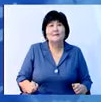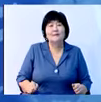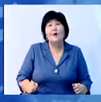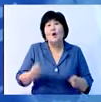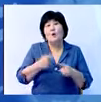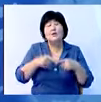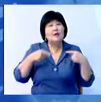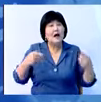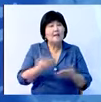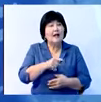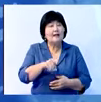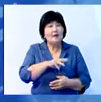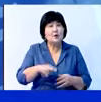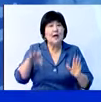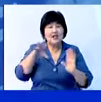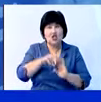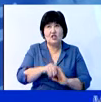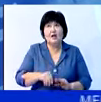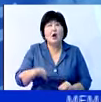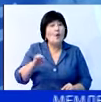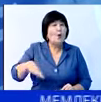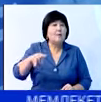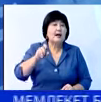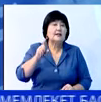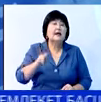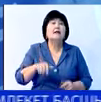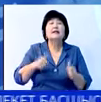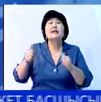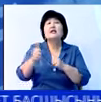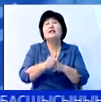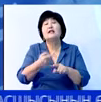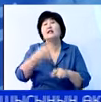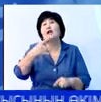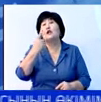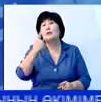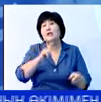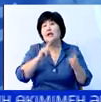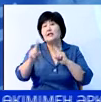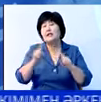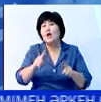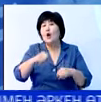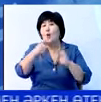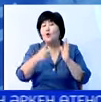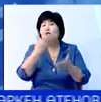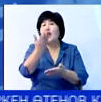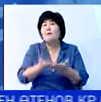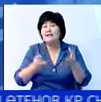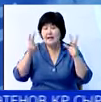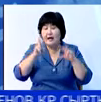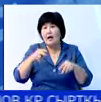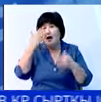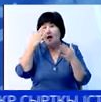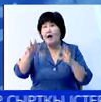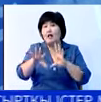Осы және өзге де ақпараттар алдағы минуттар еншісінде. Облыстық мәслихаттың кезектен тыс 41-ші сессиясында 17 мәселе қаралды.